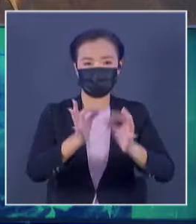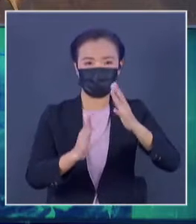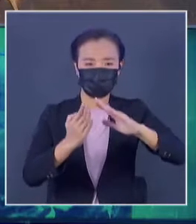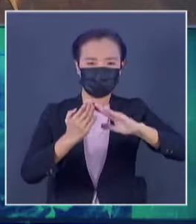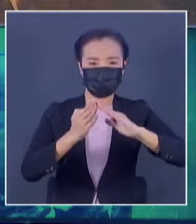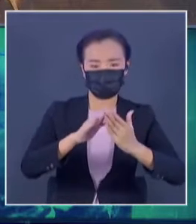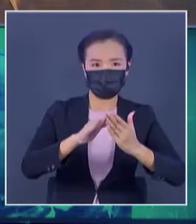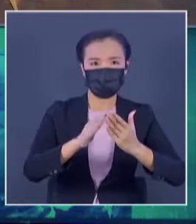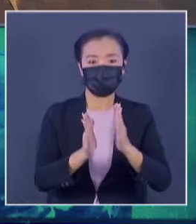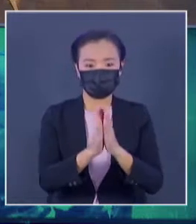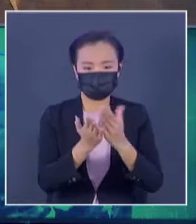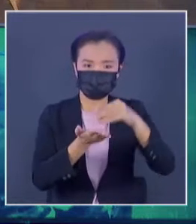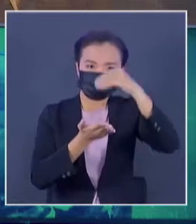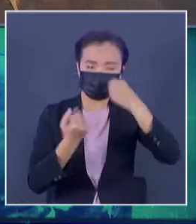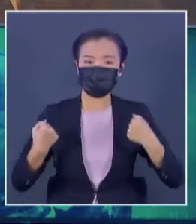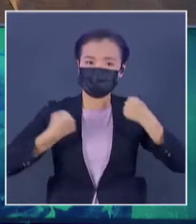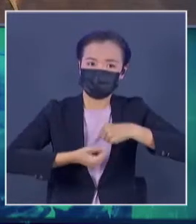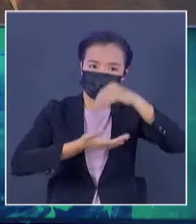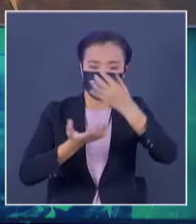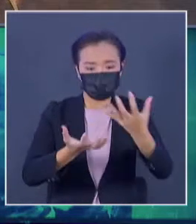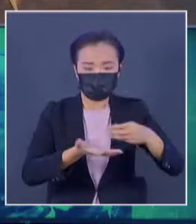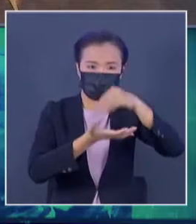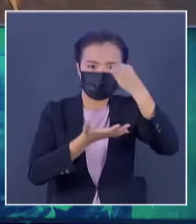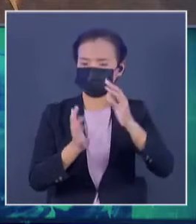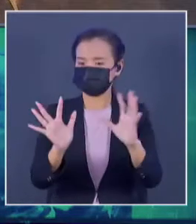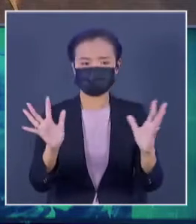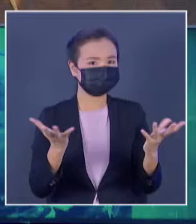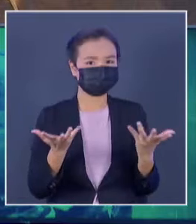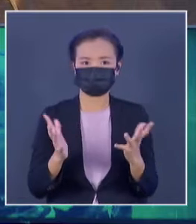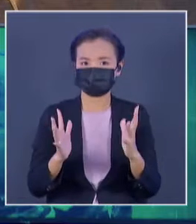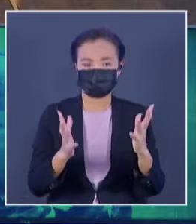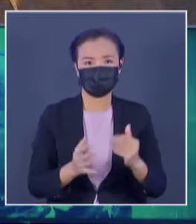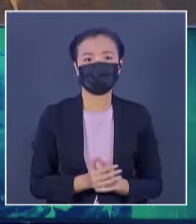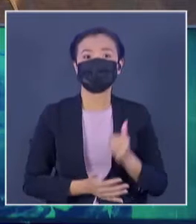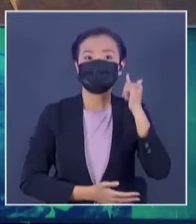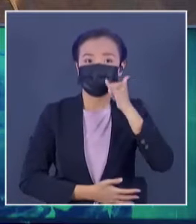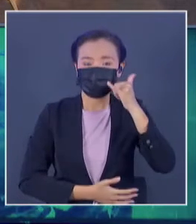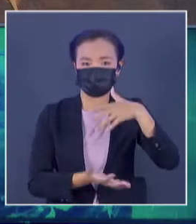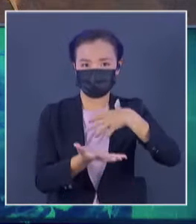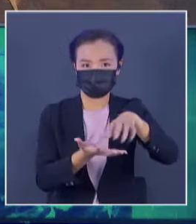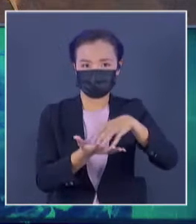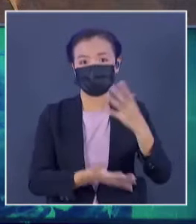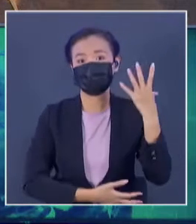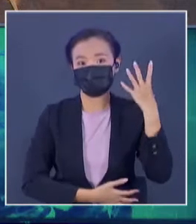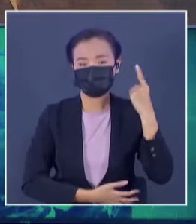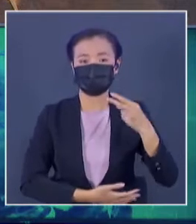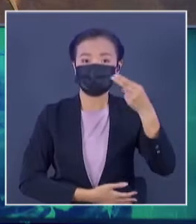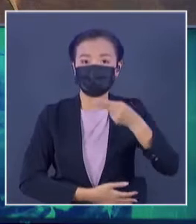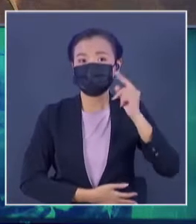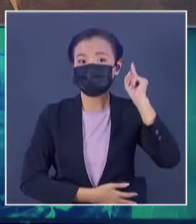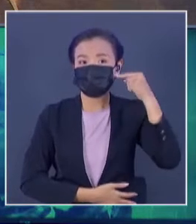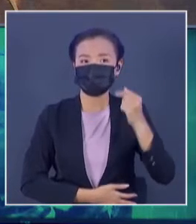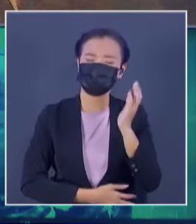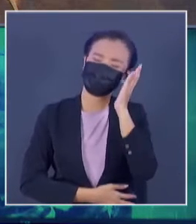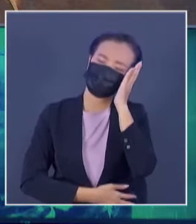ายทั้งหมดครับหนังสือเรียนชุดนักเรียนอุปกรณ์การเรียนไม่เหลือเลยแล้วที่คุณยายเล่าให้ฟังเมื่อวานนี้บอกว่าหลานสาวเนี่ยน